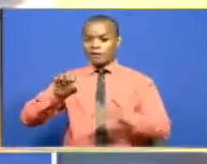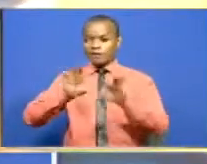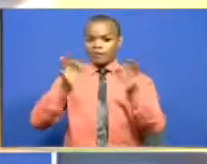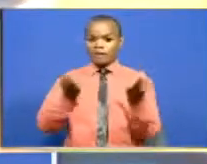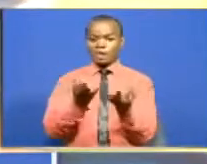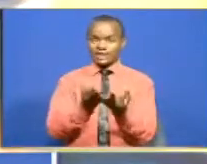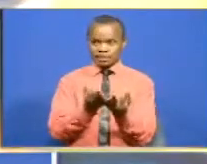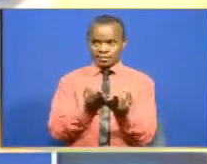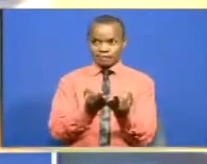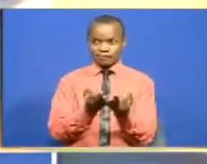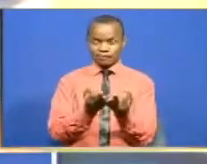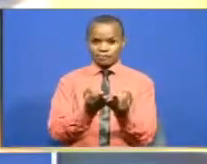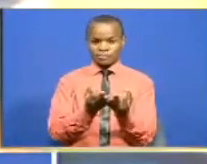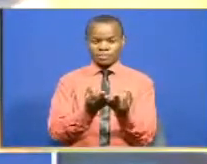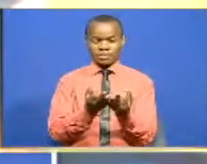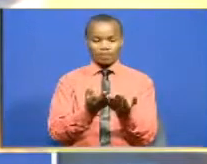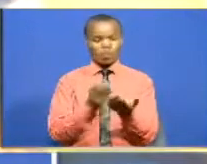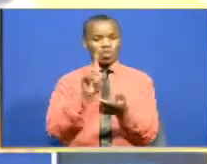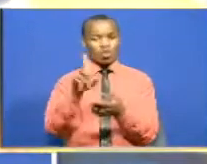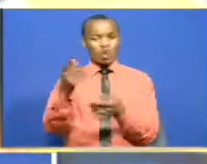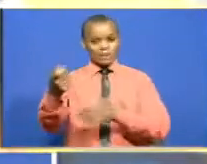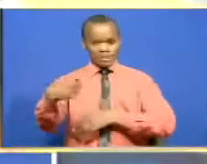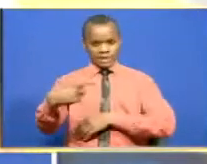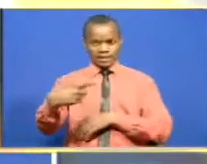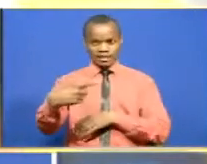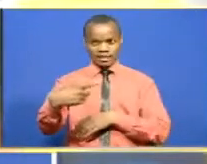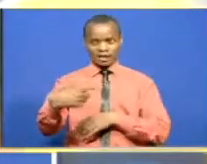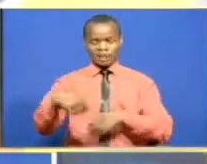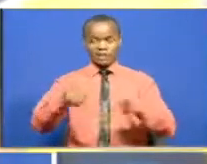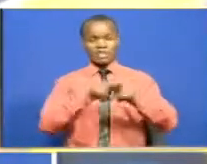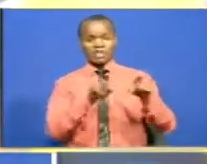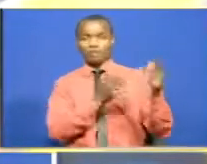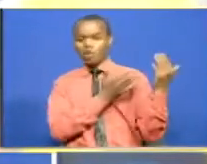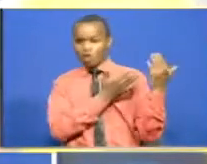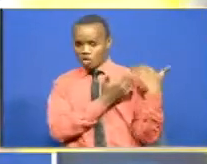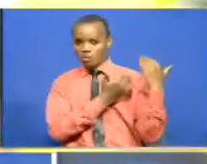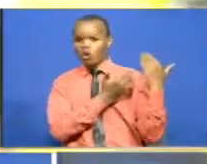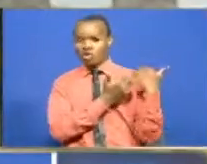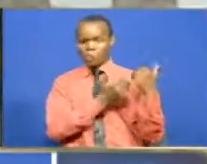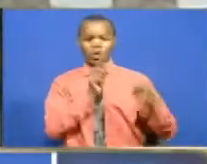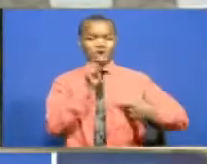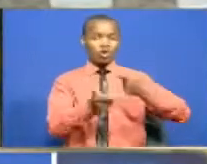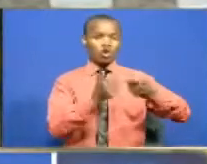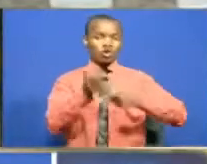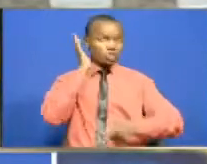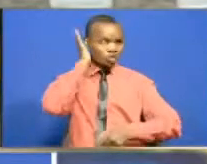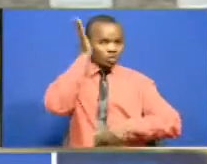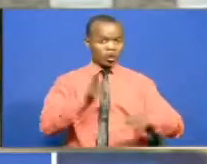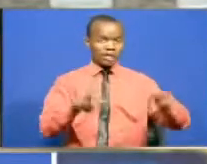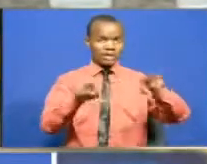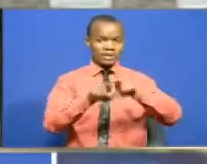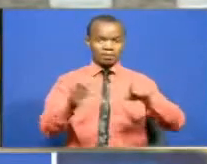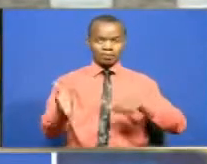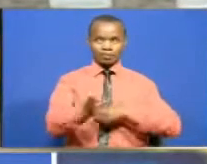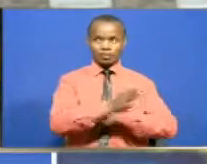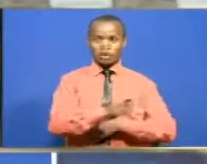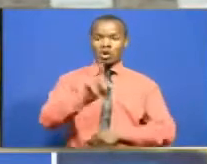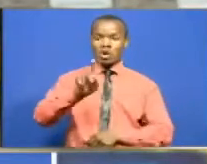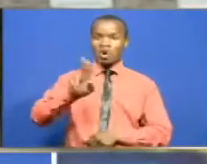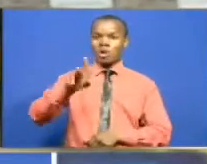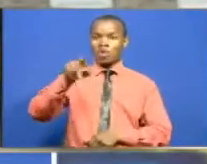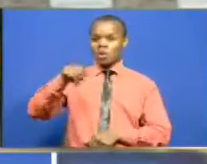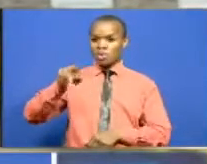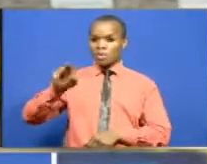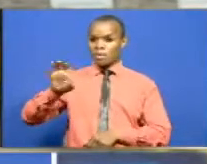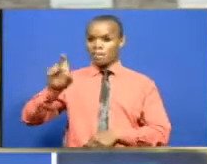you know, for at least a month. And we hope to continue this initiative. Na chama cha walimu cha KUPET tawi la